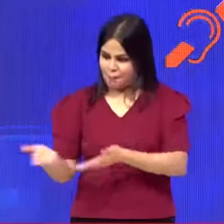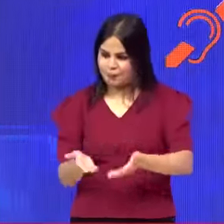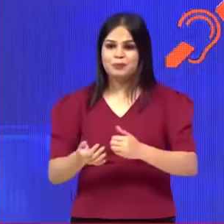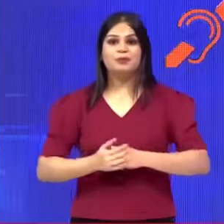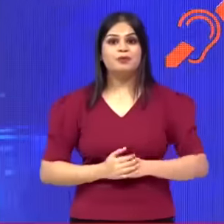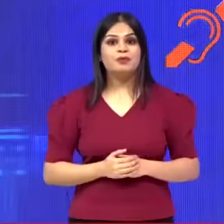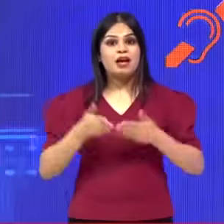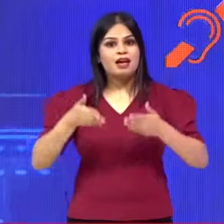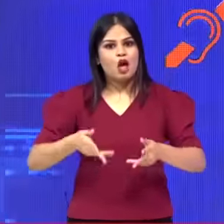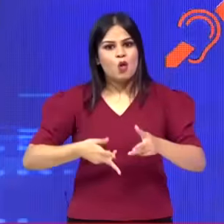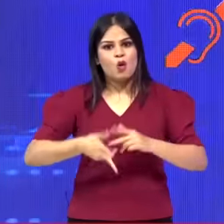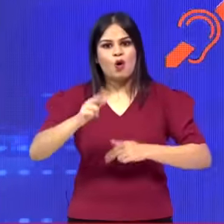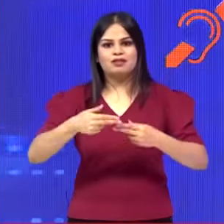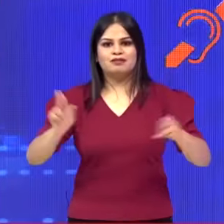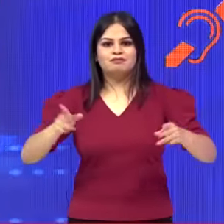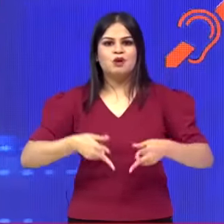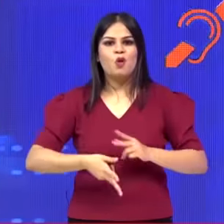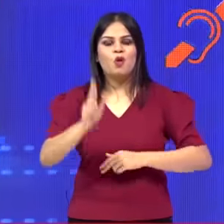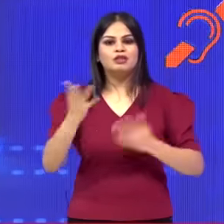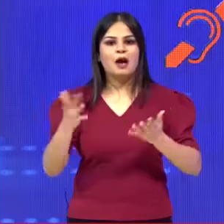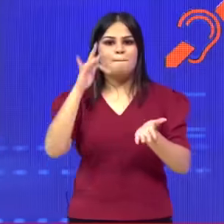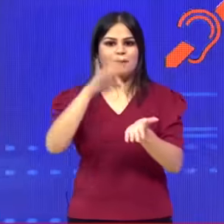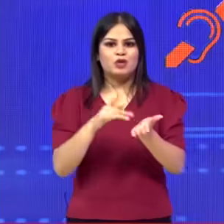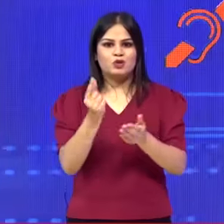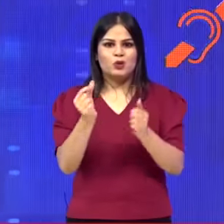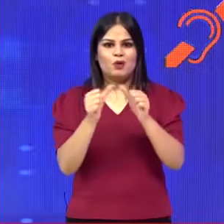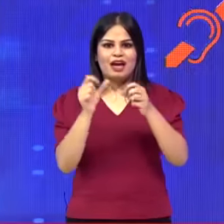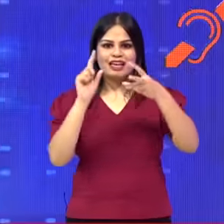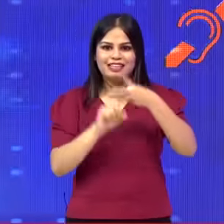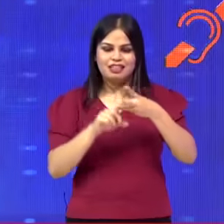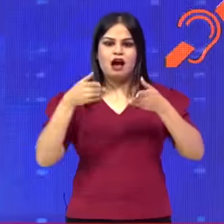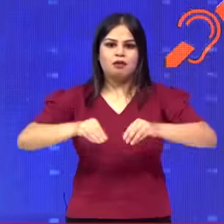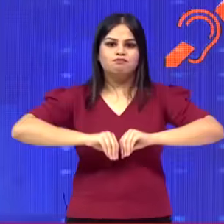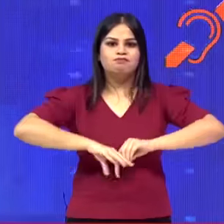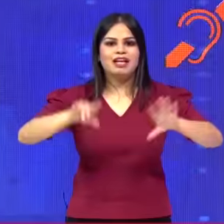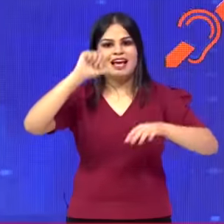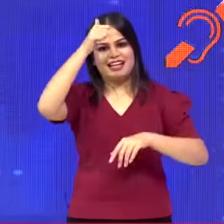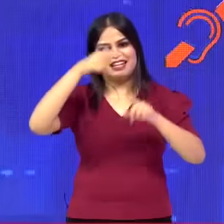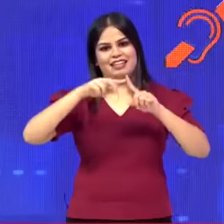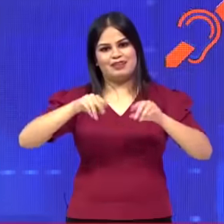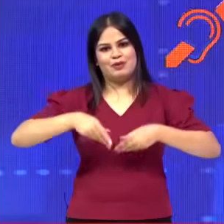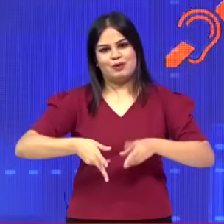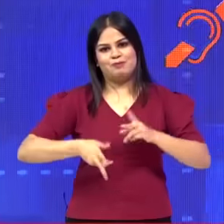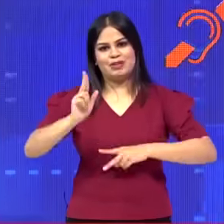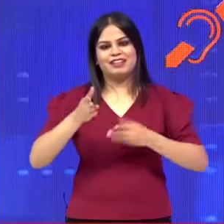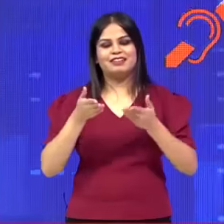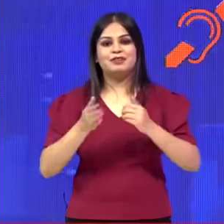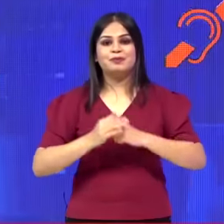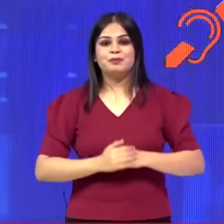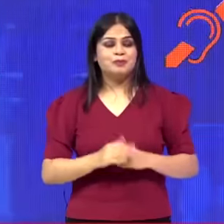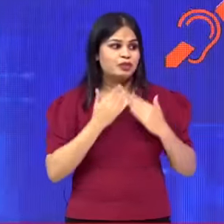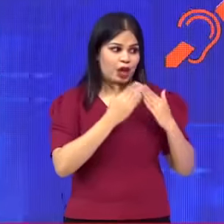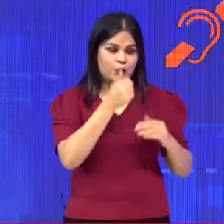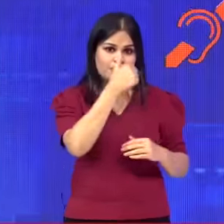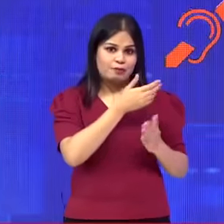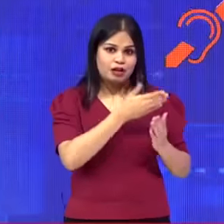तो ये लॉन्च है इंडिया टीवी का यूएई में, एंड थैंक यू वेरी मच सलमान फॉर डूइंग दिस। I am